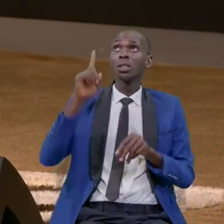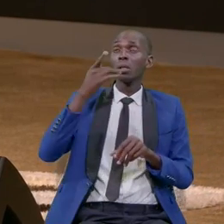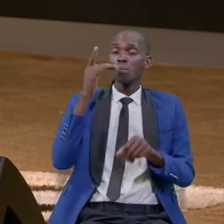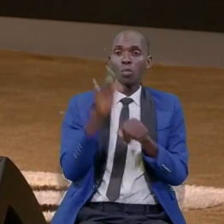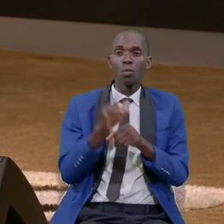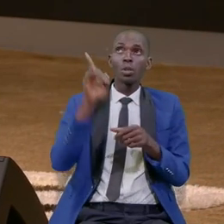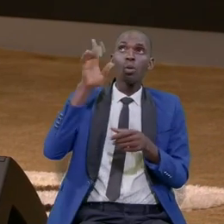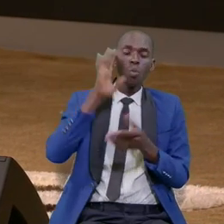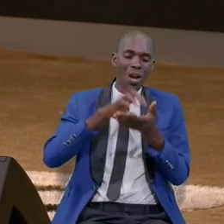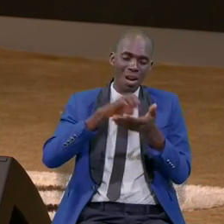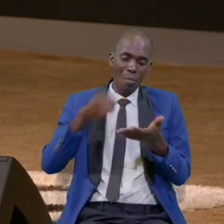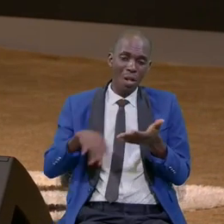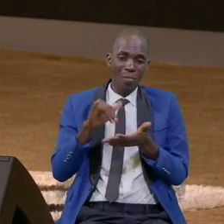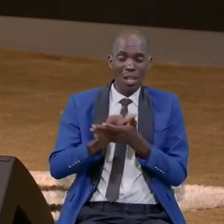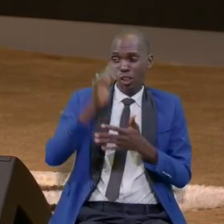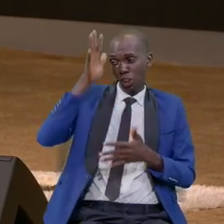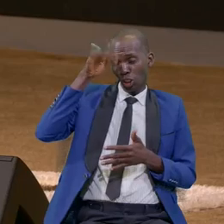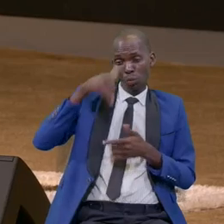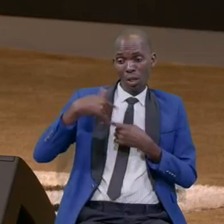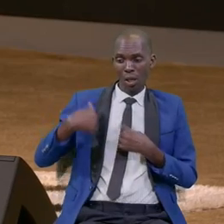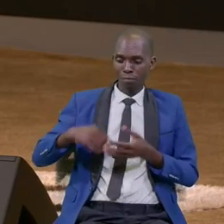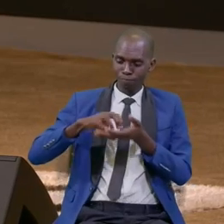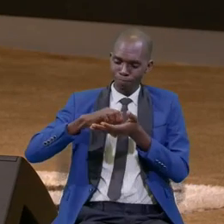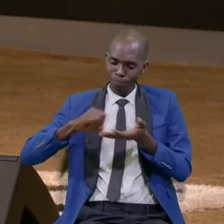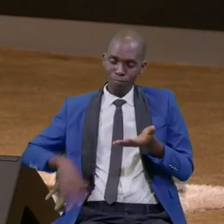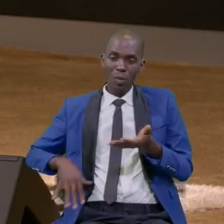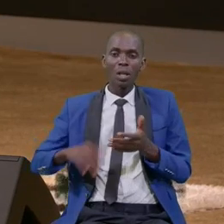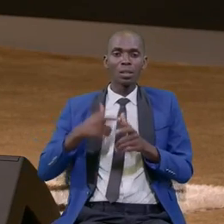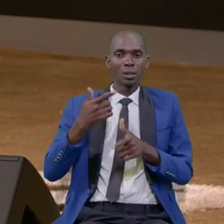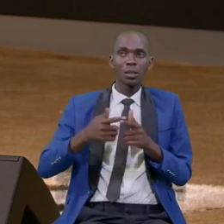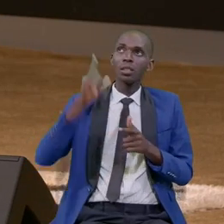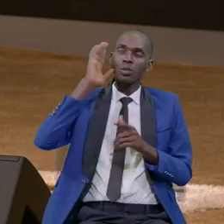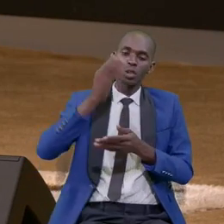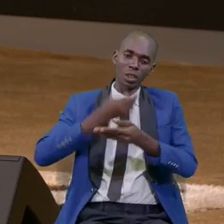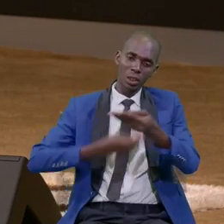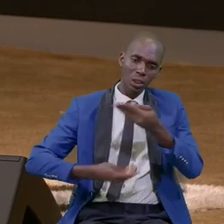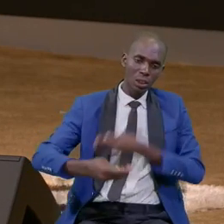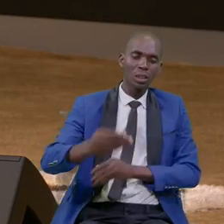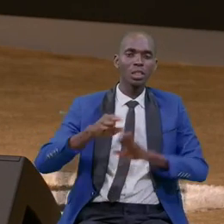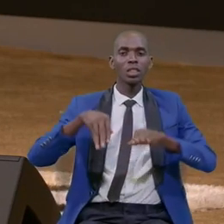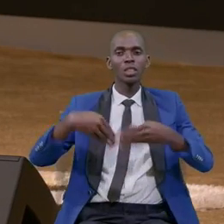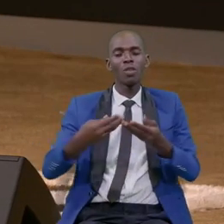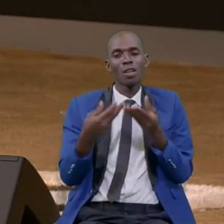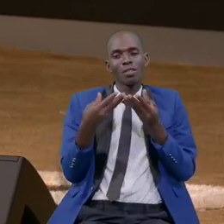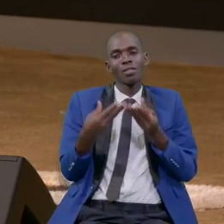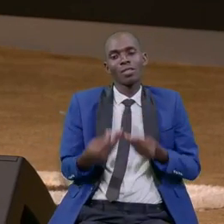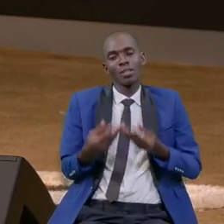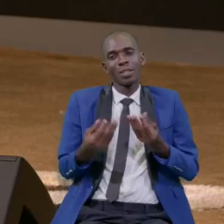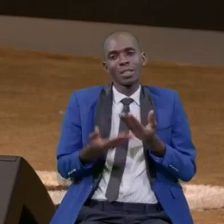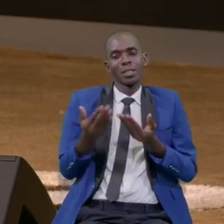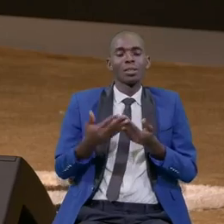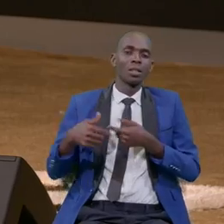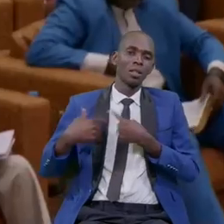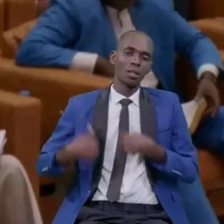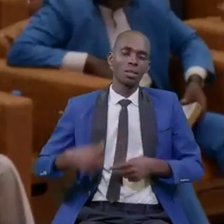j'ôterai de votre corps le cœur de pierre et je vous donnerai un cœur de chair. Amen.